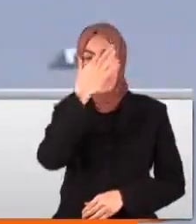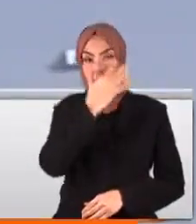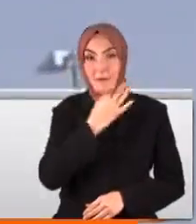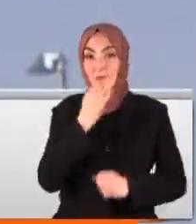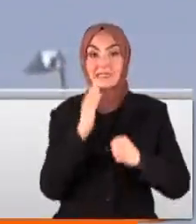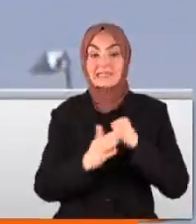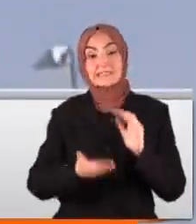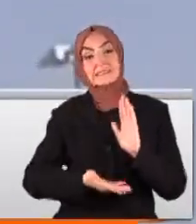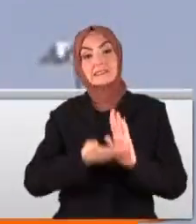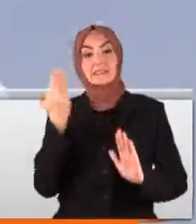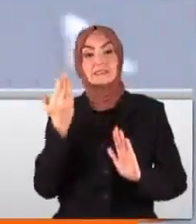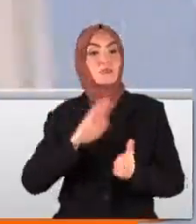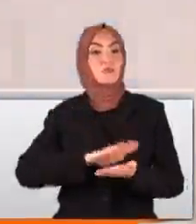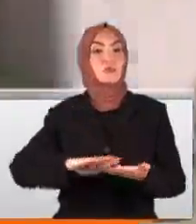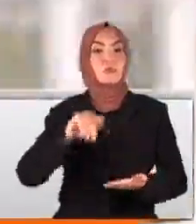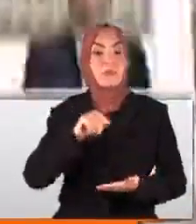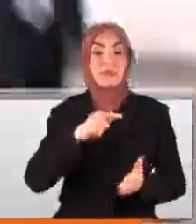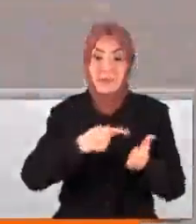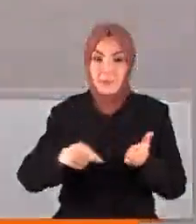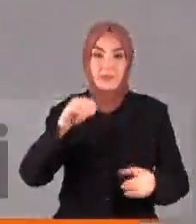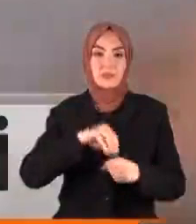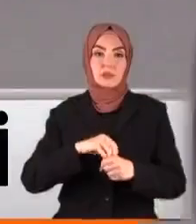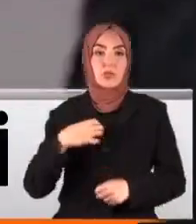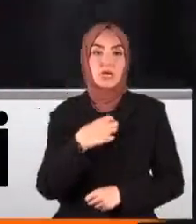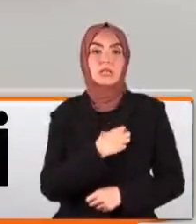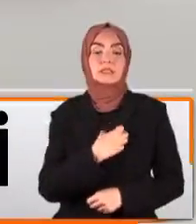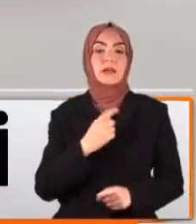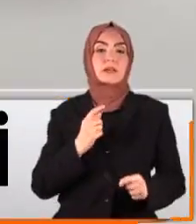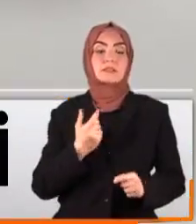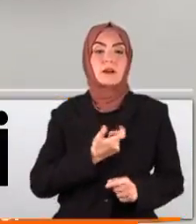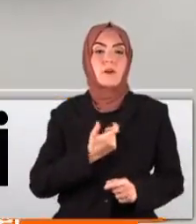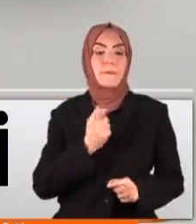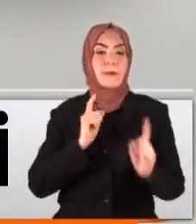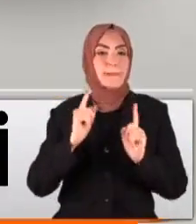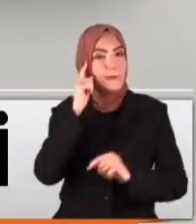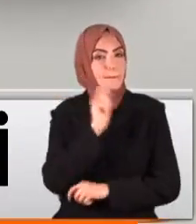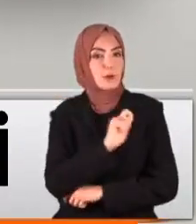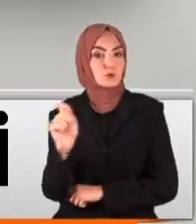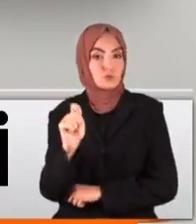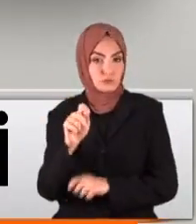düzenlemenin iptali istemiyle Anayasa Mahkemesi'ne yaptığı başvuruyu da unutmuştu.